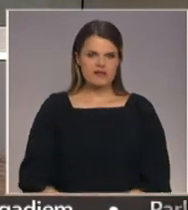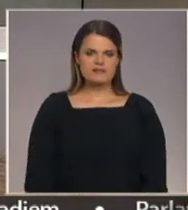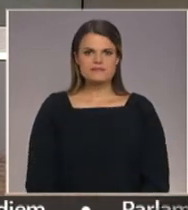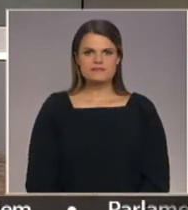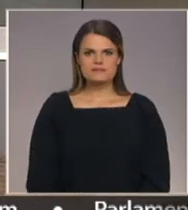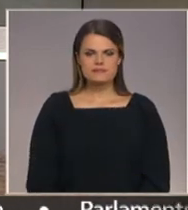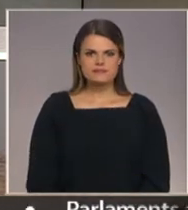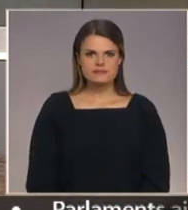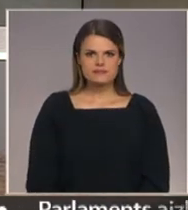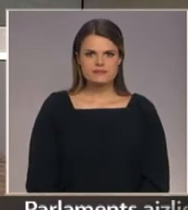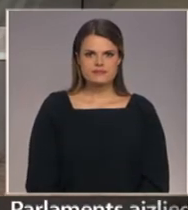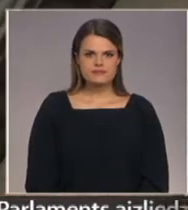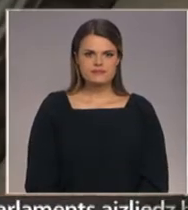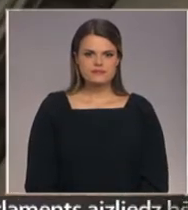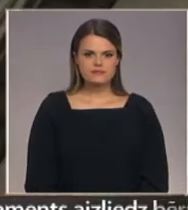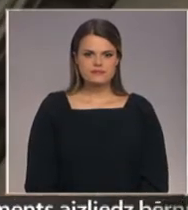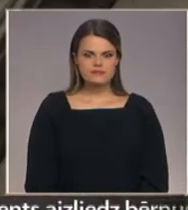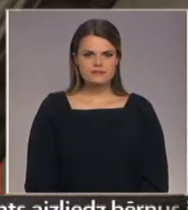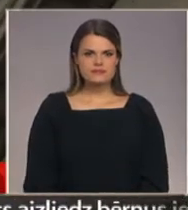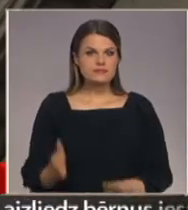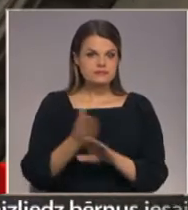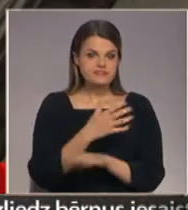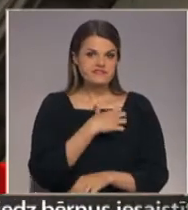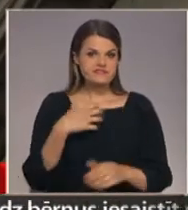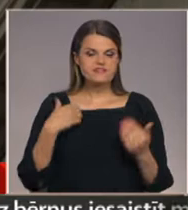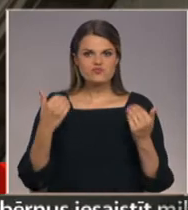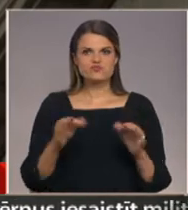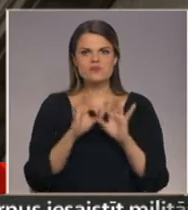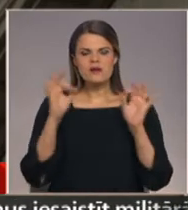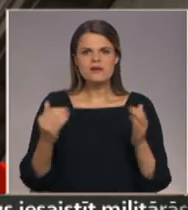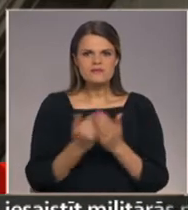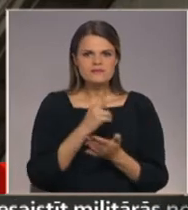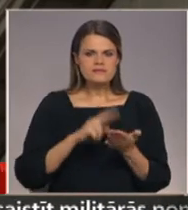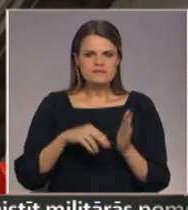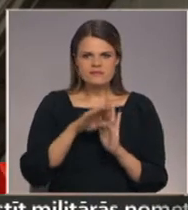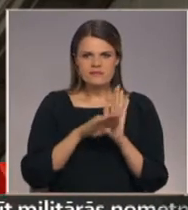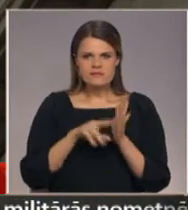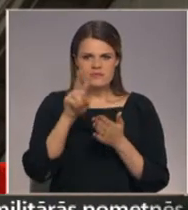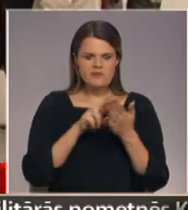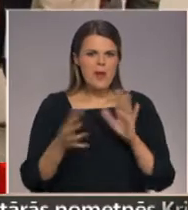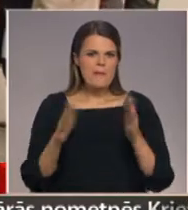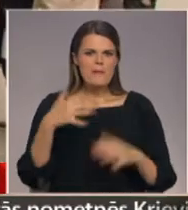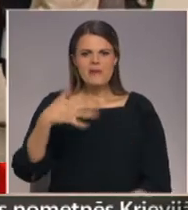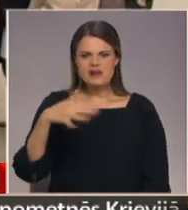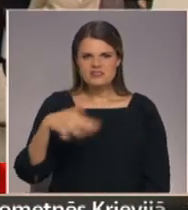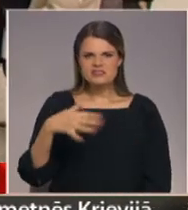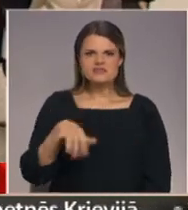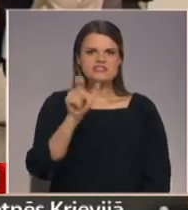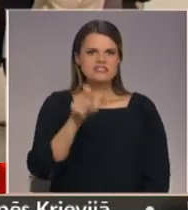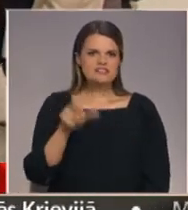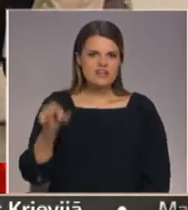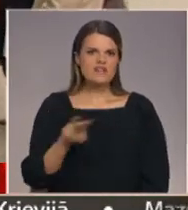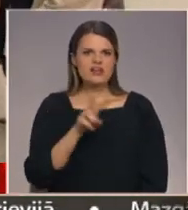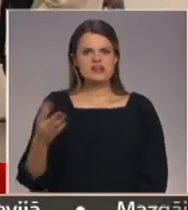stāsta Kārlis Roķis. Pirms valdība šodien ķērās pie jaunā īres likuma skatīšanas, apmēram 50